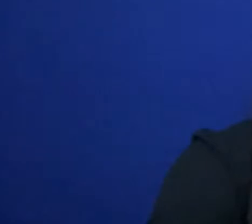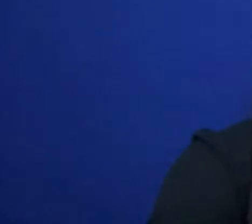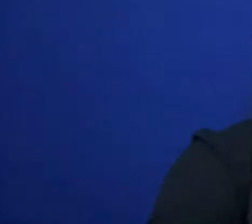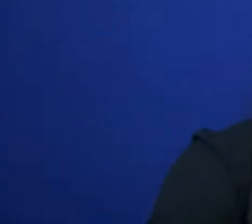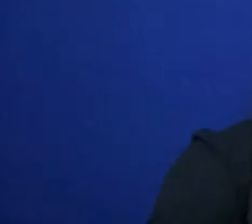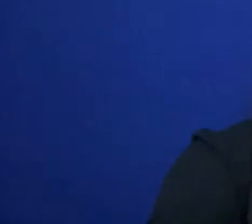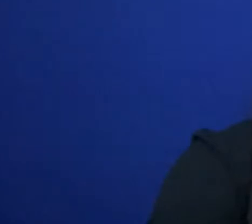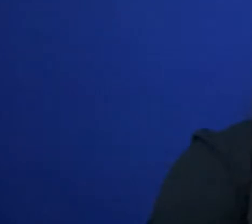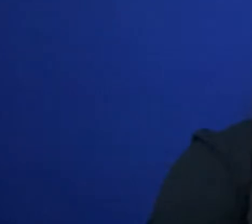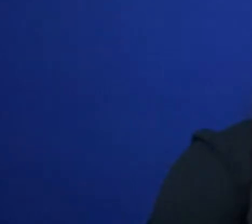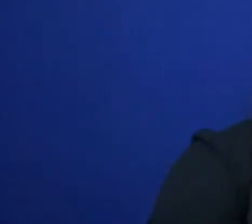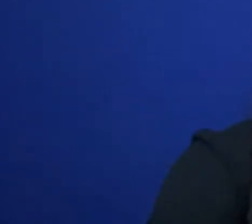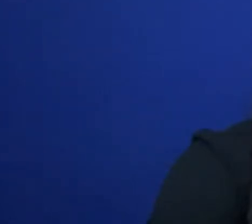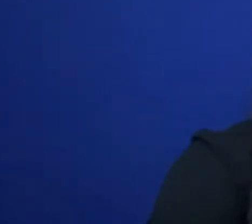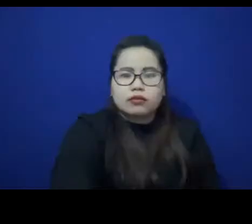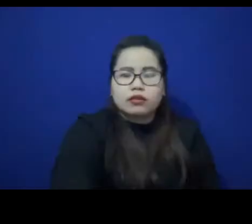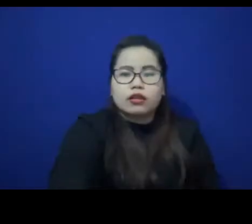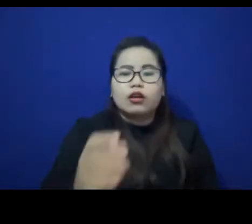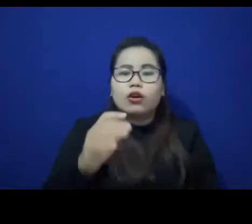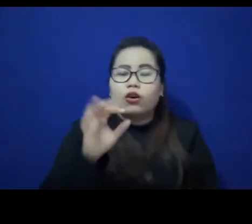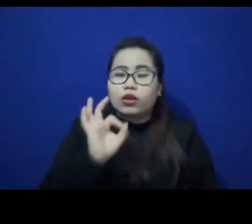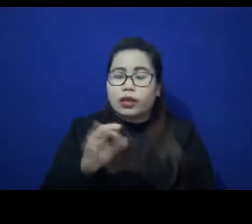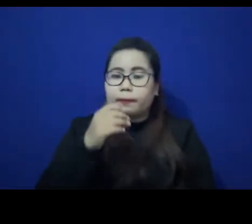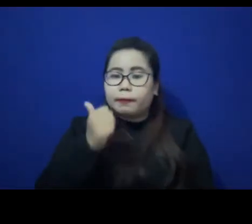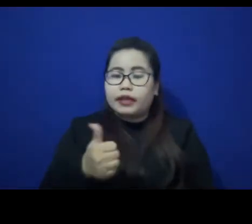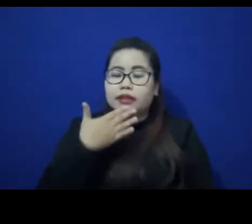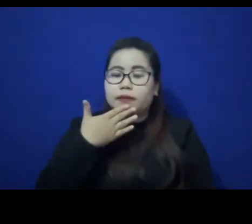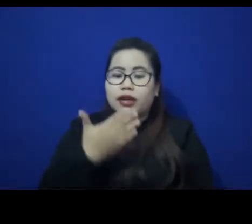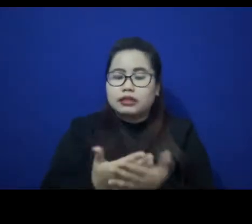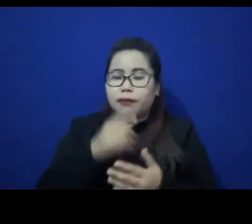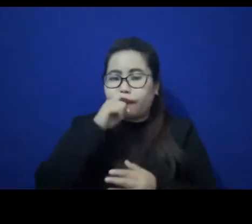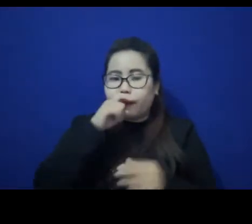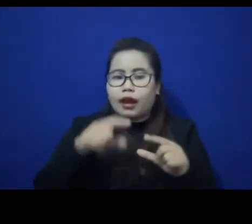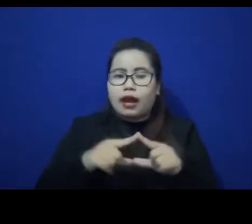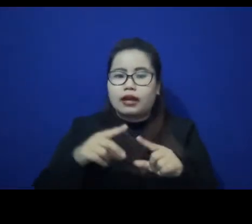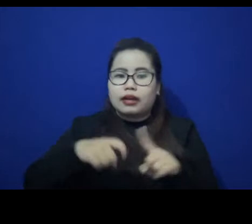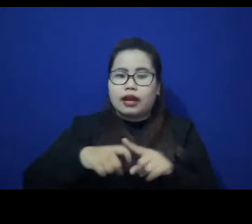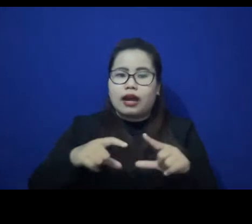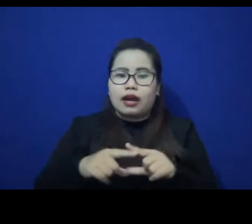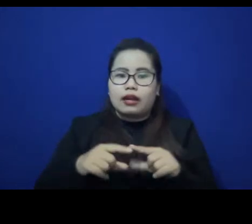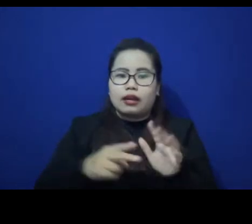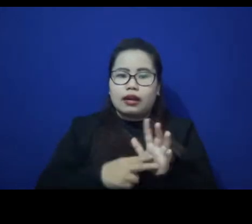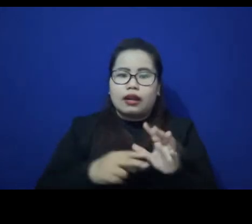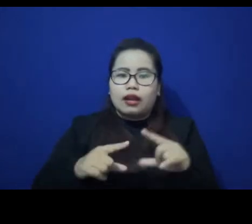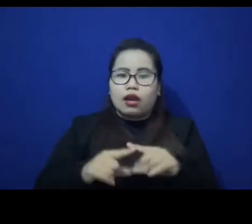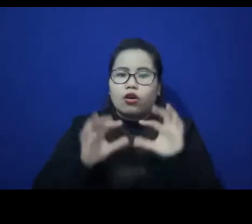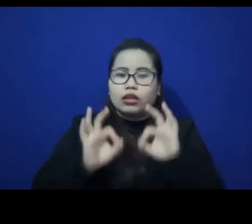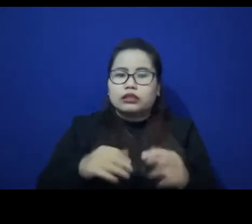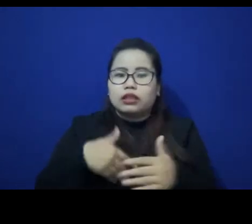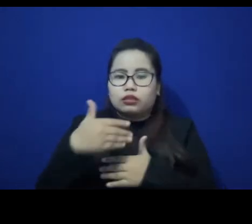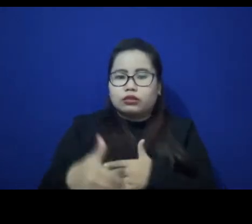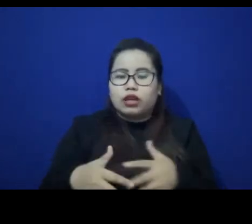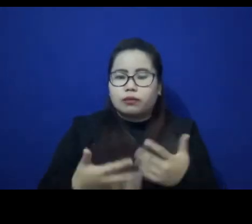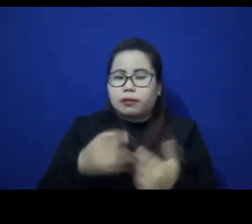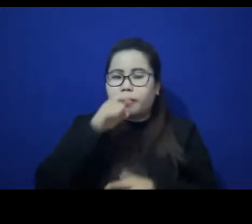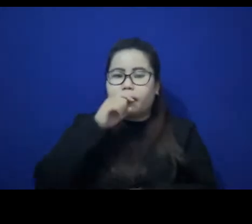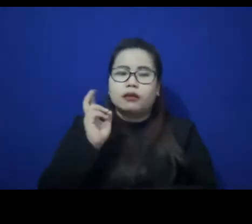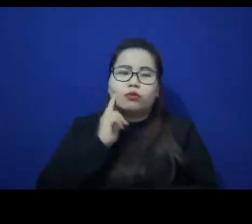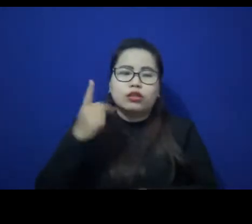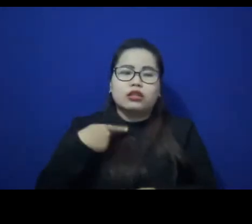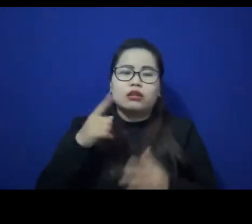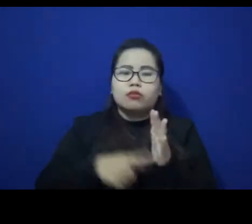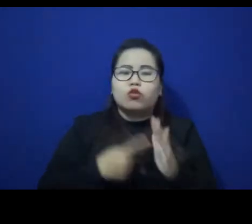baik Terima kasih Bapak Arcadia rata-rata kesediaannya baik Bapak Ibu selanjutnya kita akan segera memulai